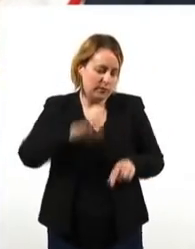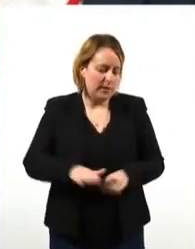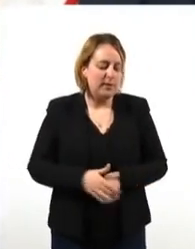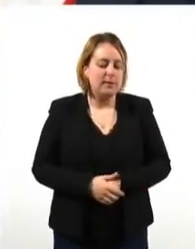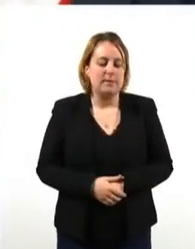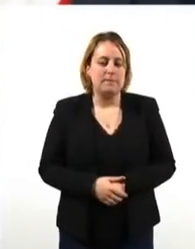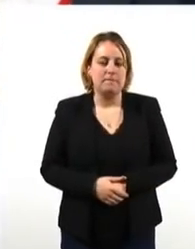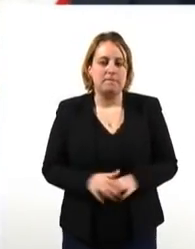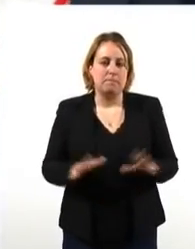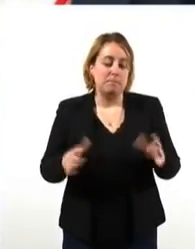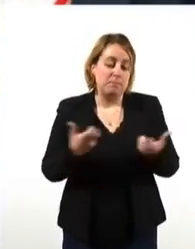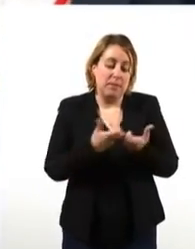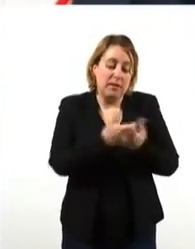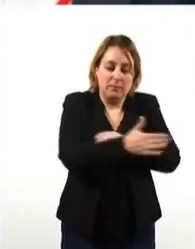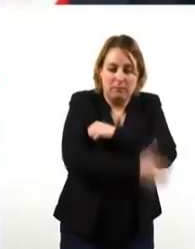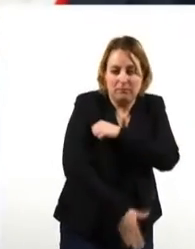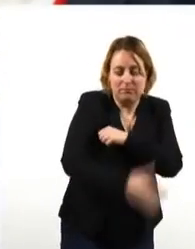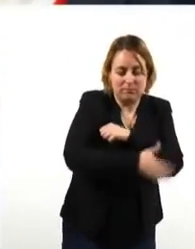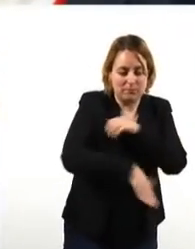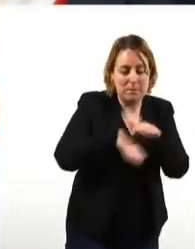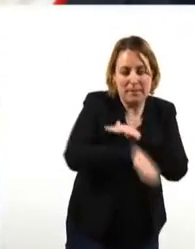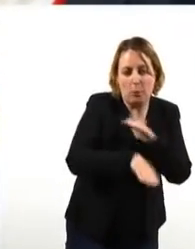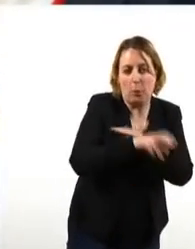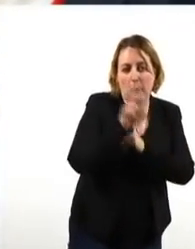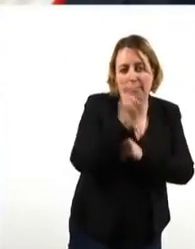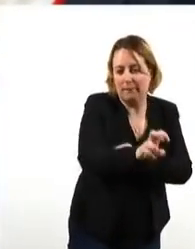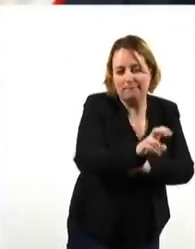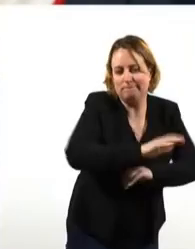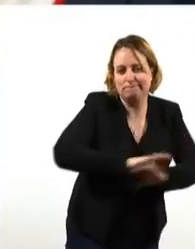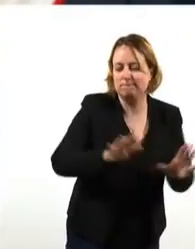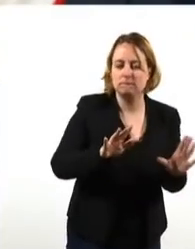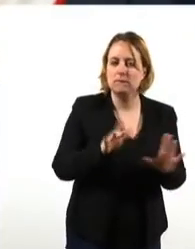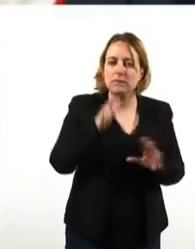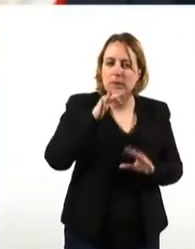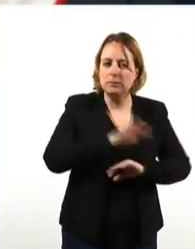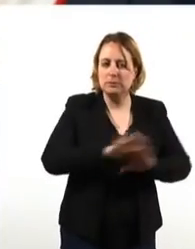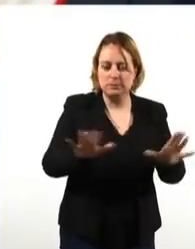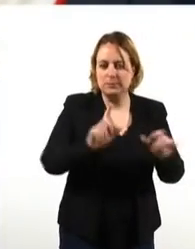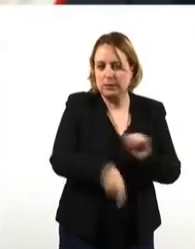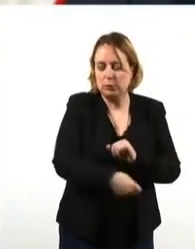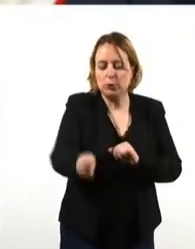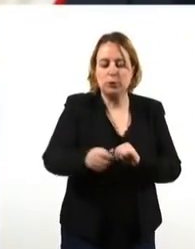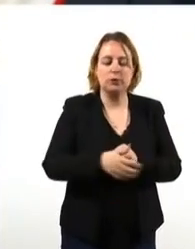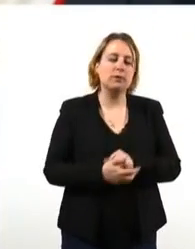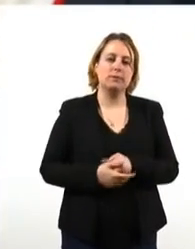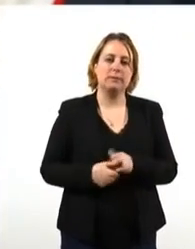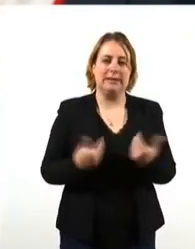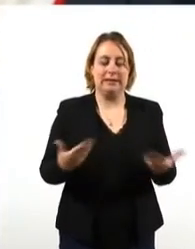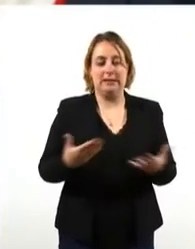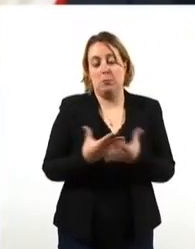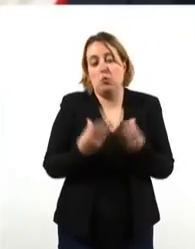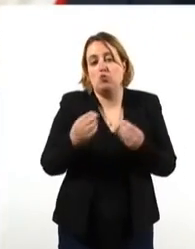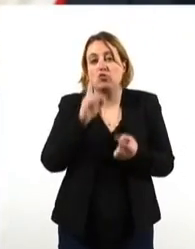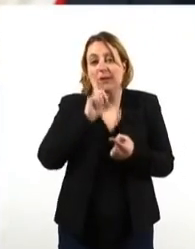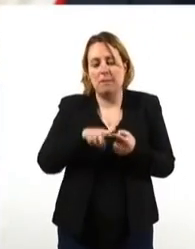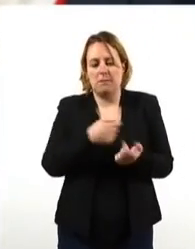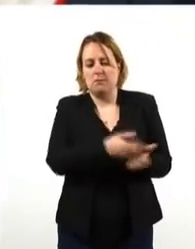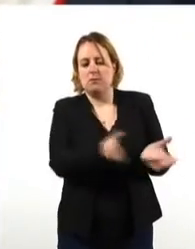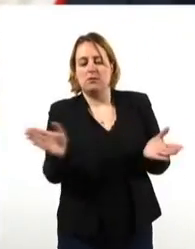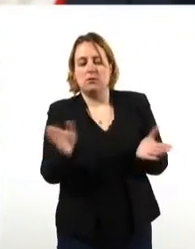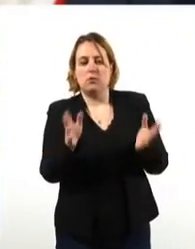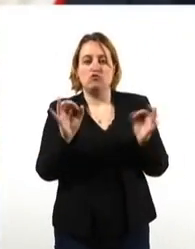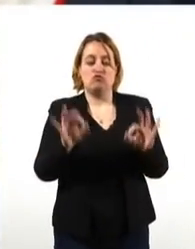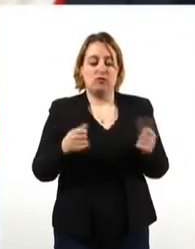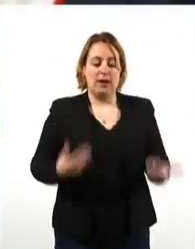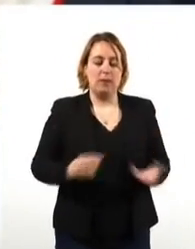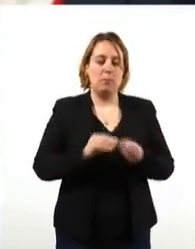pas un métro ou un train ou un tram tout de suite, ça c'est clair. Il y a plusieurs sujets là aussi. On a quelques sujets en ce moment de transport